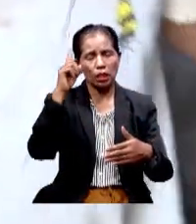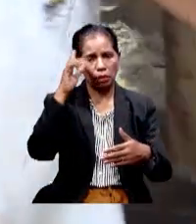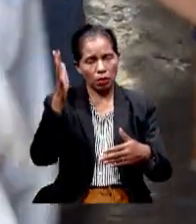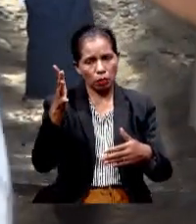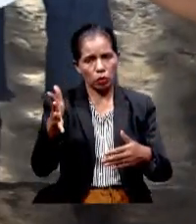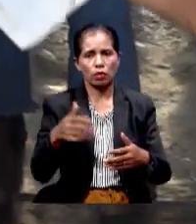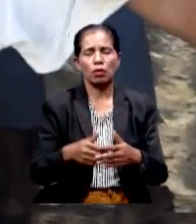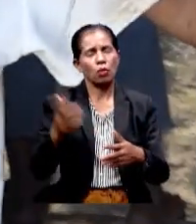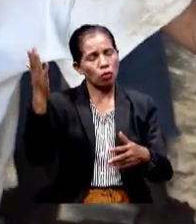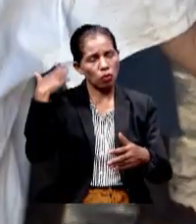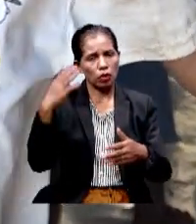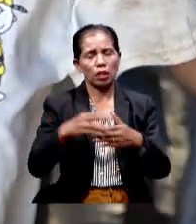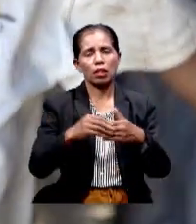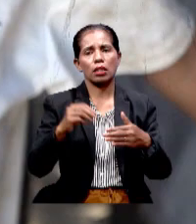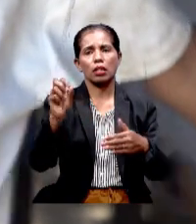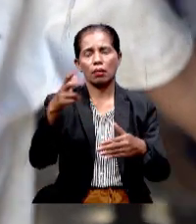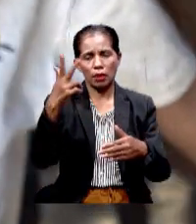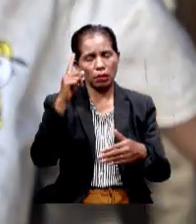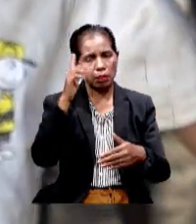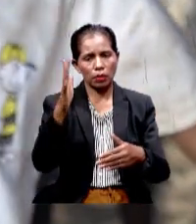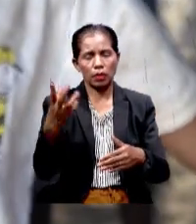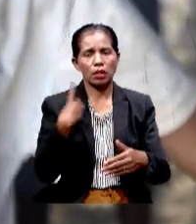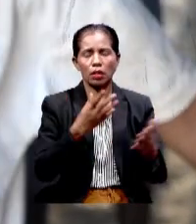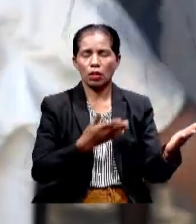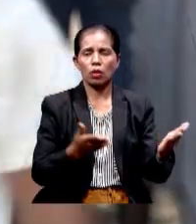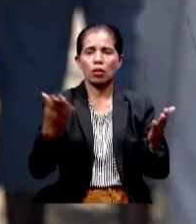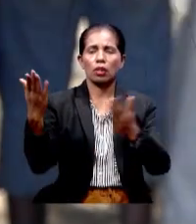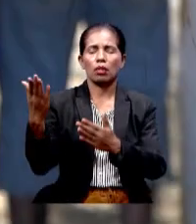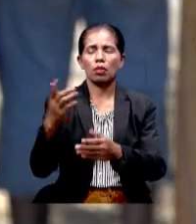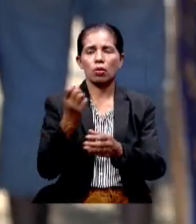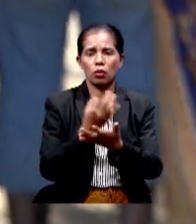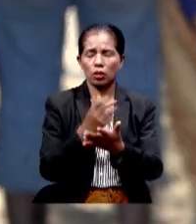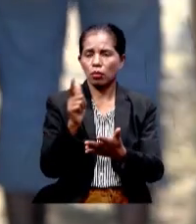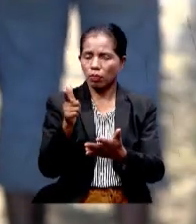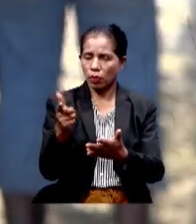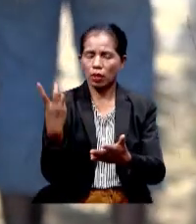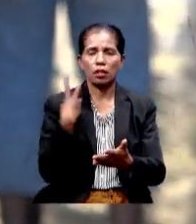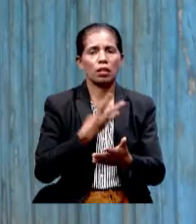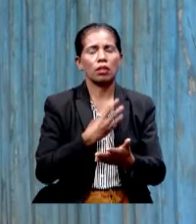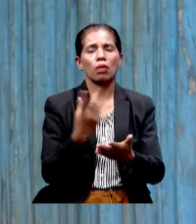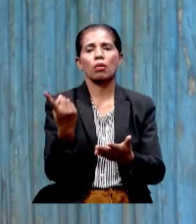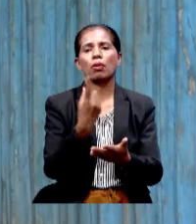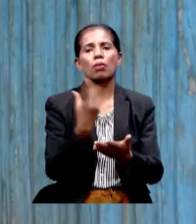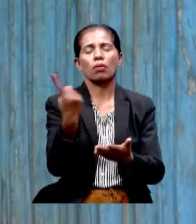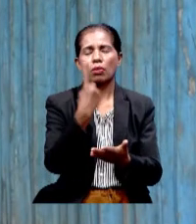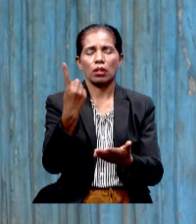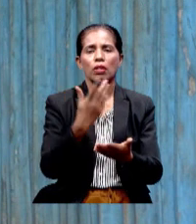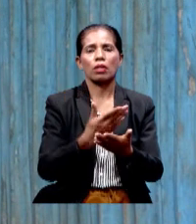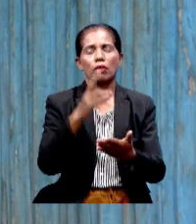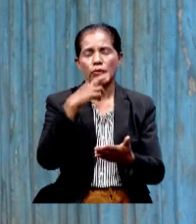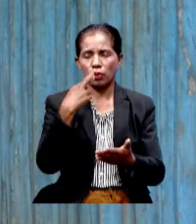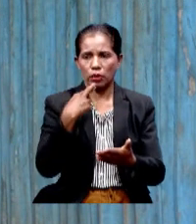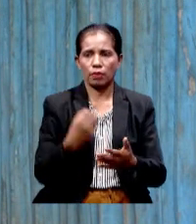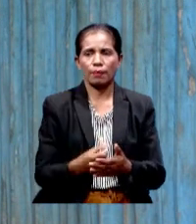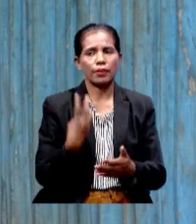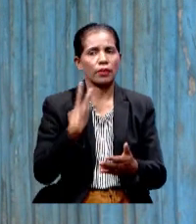sen. Nee ita susah bele. Taluri $20 ita bale ita hola fos, mina mesti tala hola. Mina itala